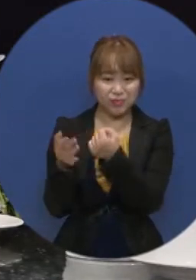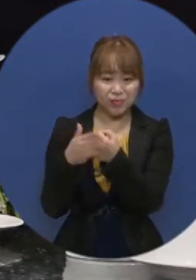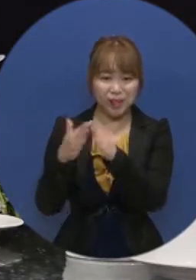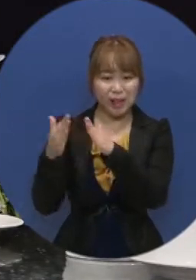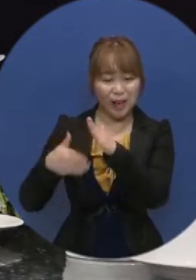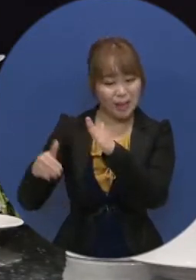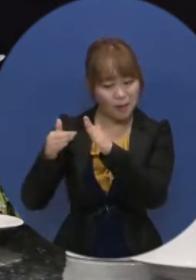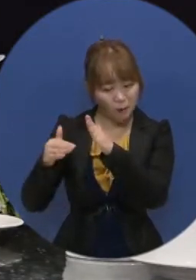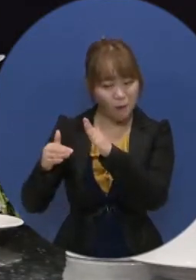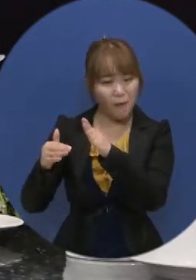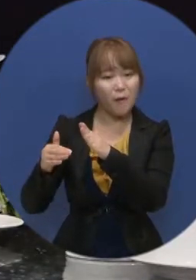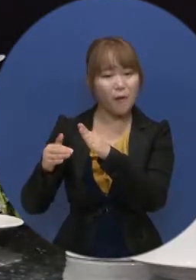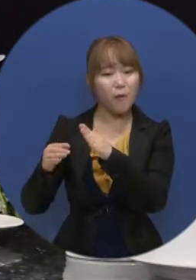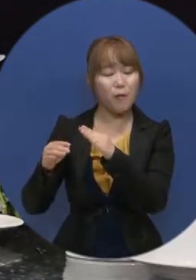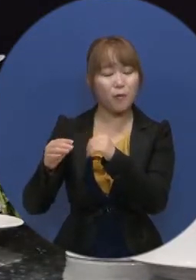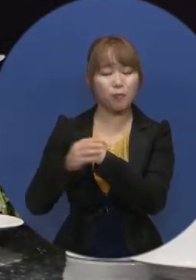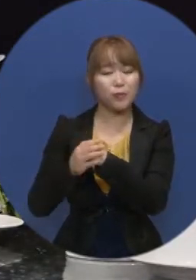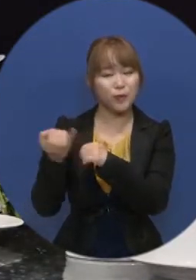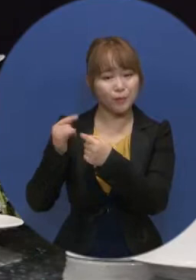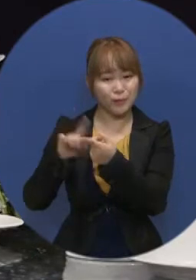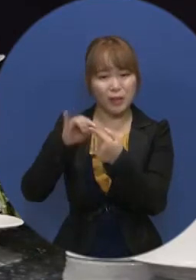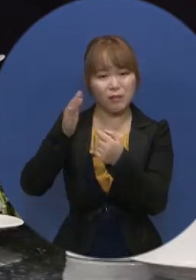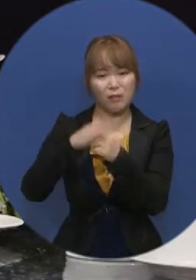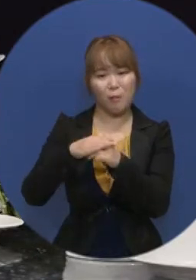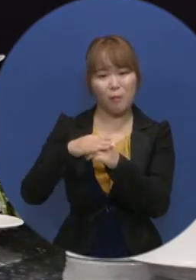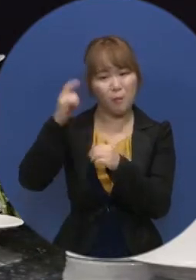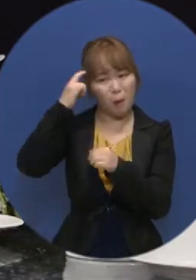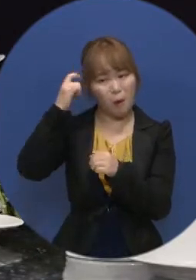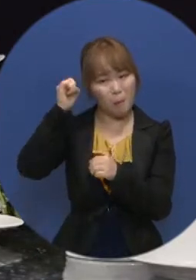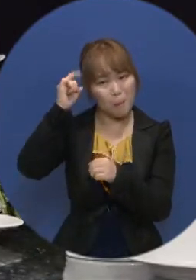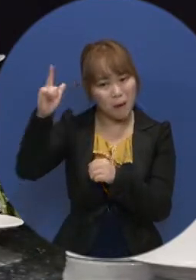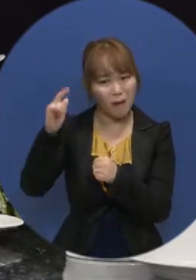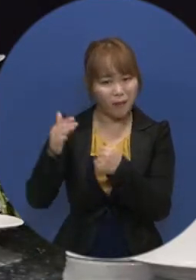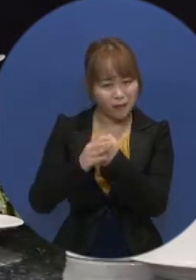거 있지만서도 네네. 그 머리가 너무 좋아서 그런지